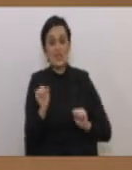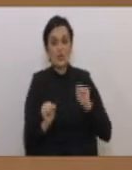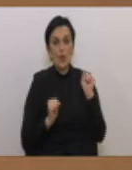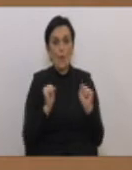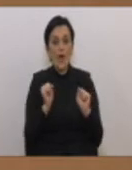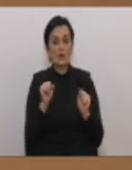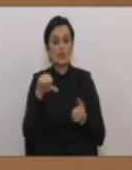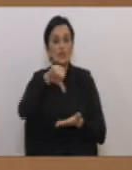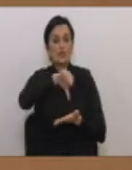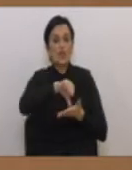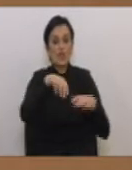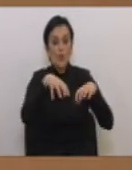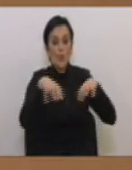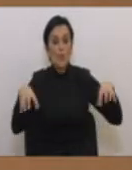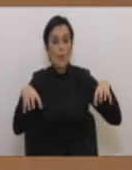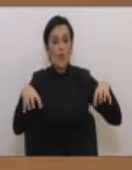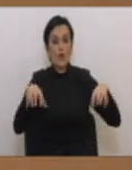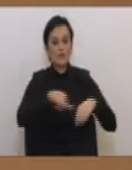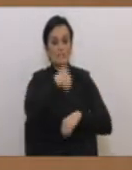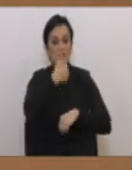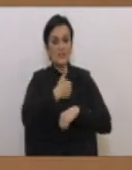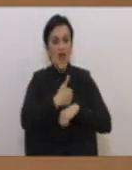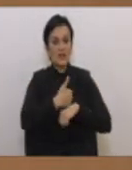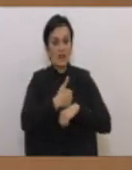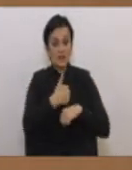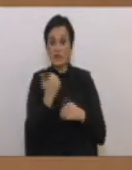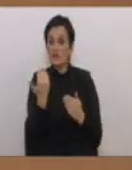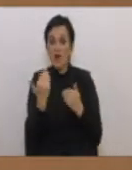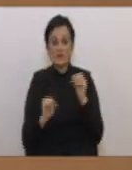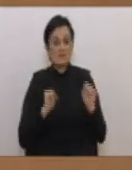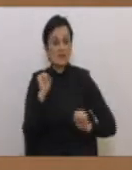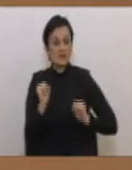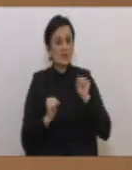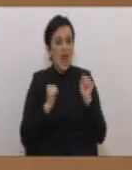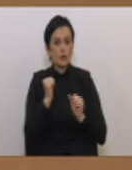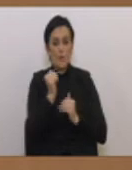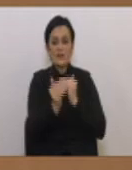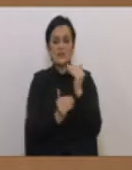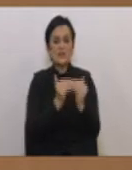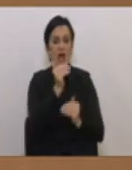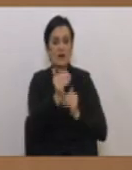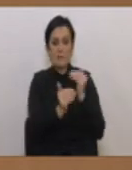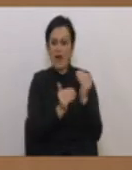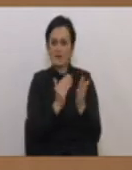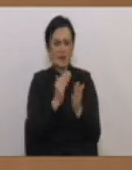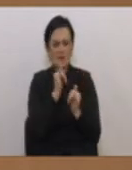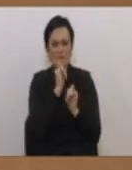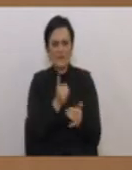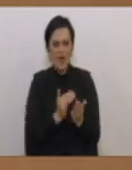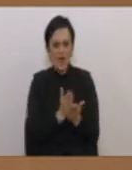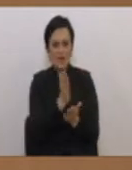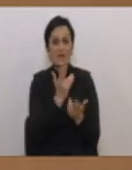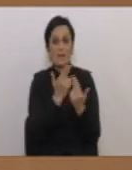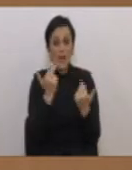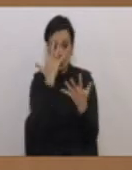ჩადგნენ პოლარიზაციის სათავეში. თუმცა მათი ეს ცდილობების, რა თქმა უნდა, წარუმატებლობისთვის არის განწირული და იმ